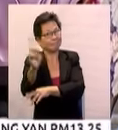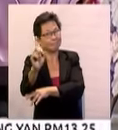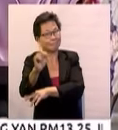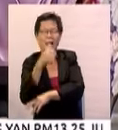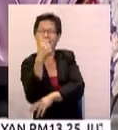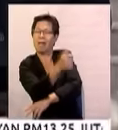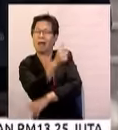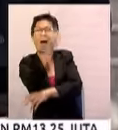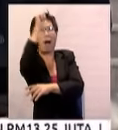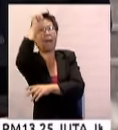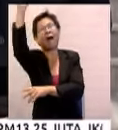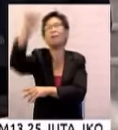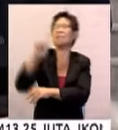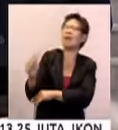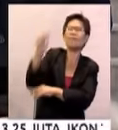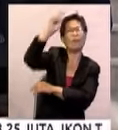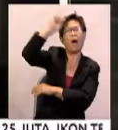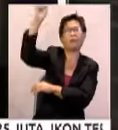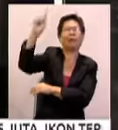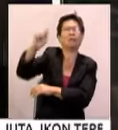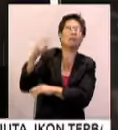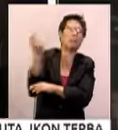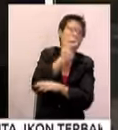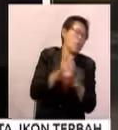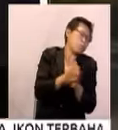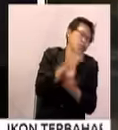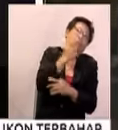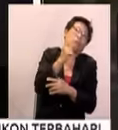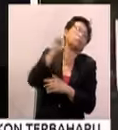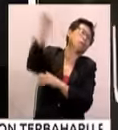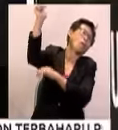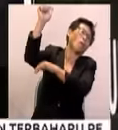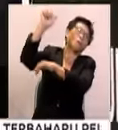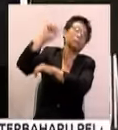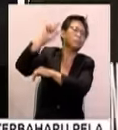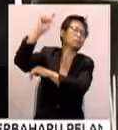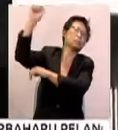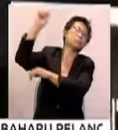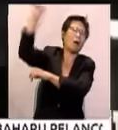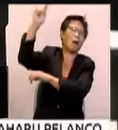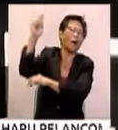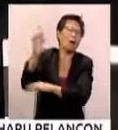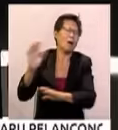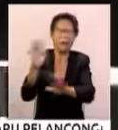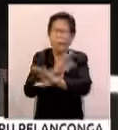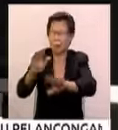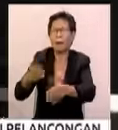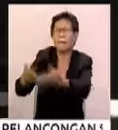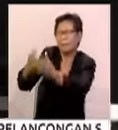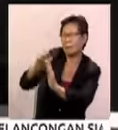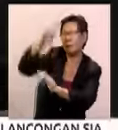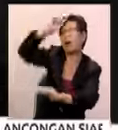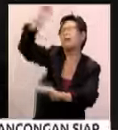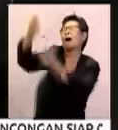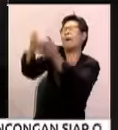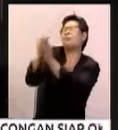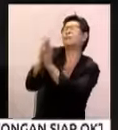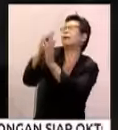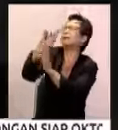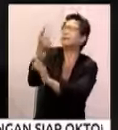berserah kepada Allah tanpa kandungan berusaha. Doa bukan semata-mata meminta daripada Allah Subhanahu Wa